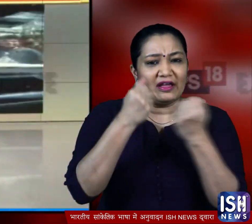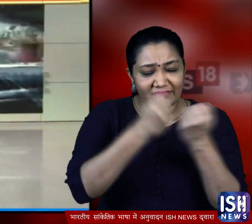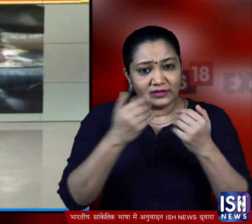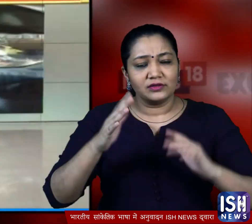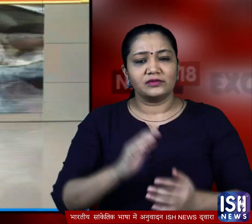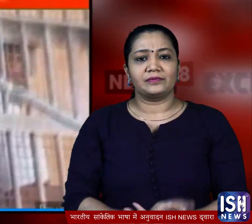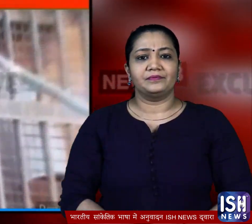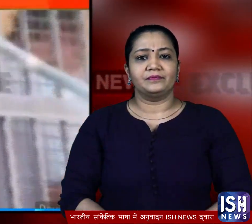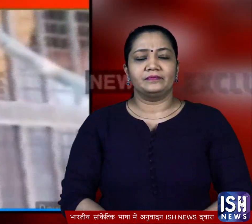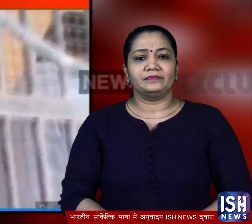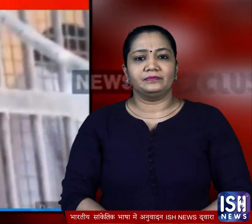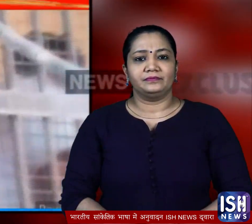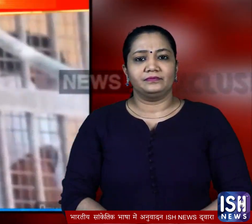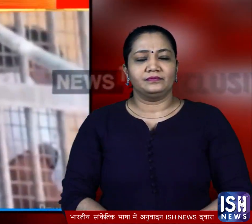हुई।